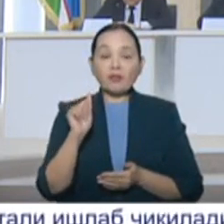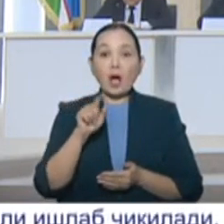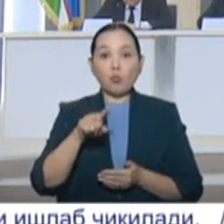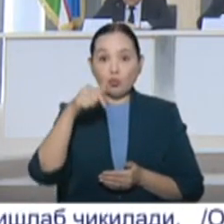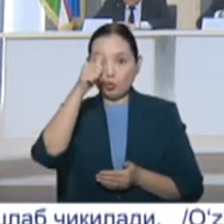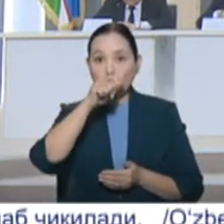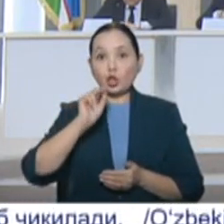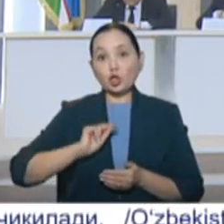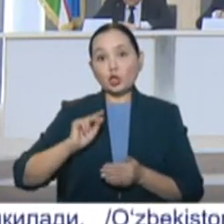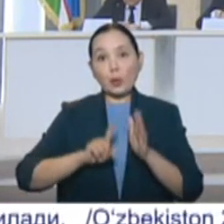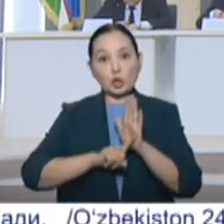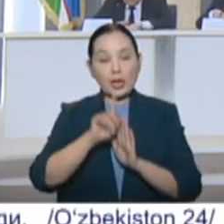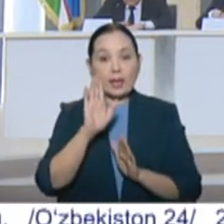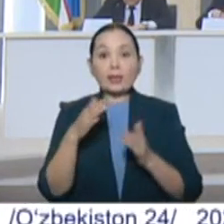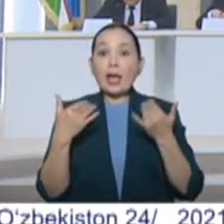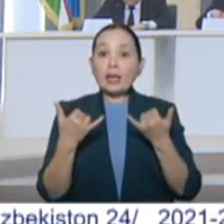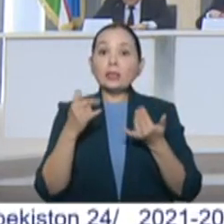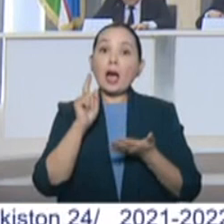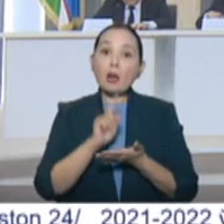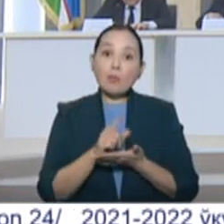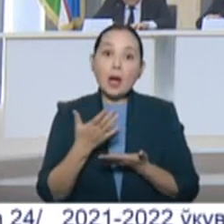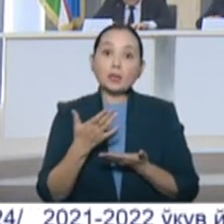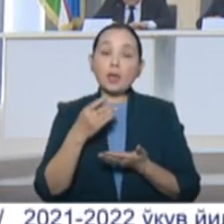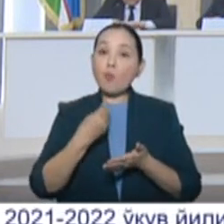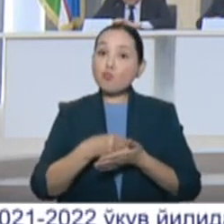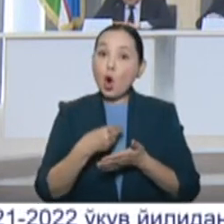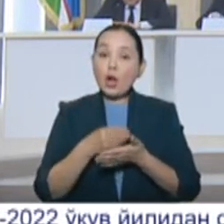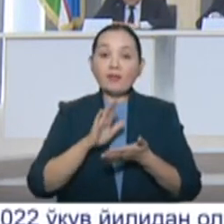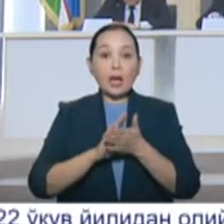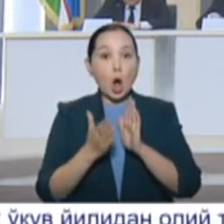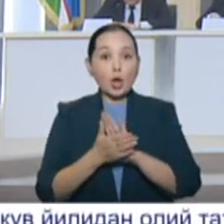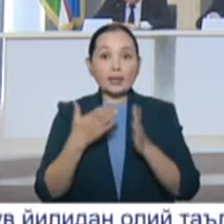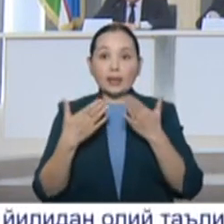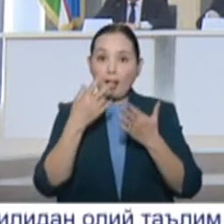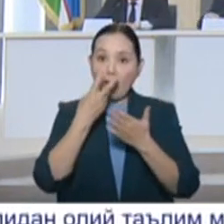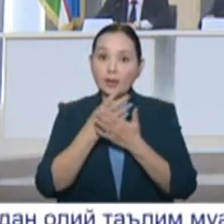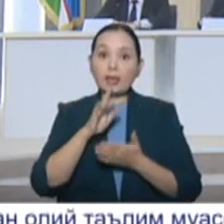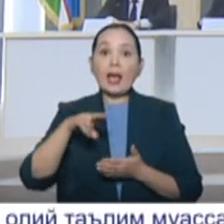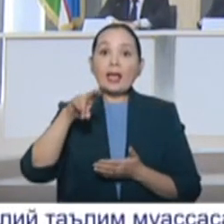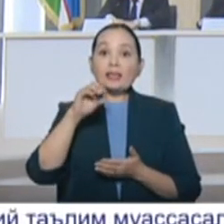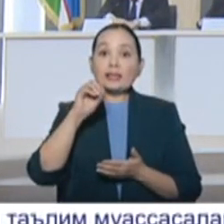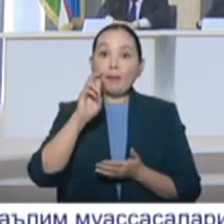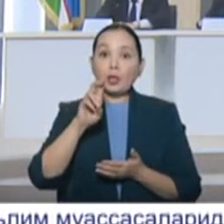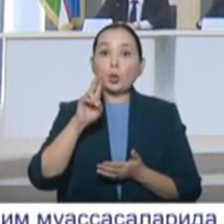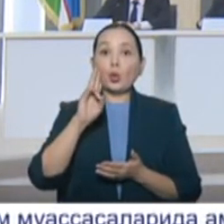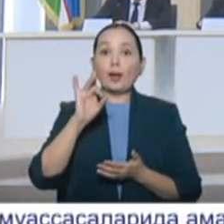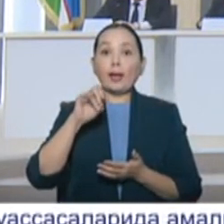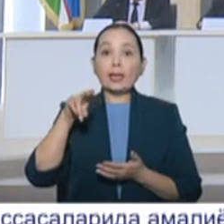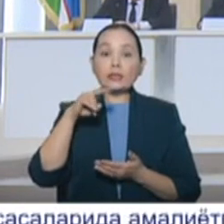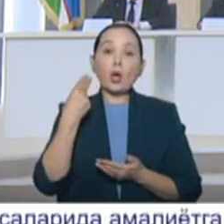yil уже ish boshlanadi. Endi albatta men bu moliyaviy holatga qaraydigan bo'lsak, debitor kreditor